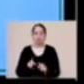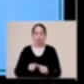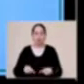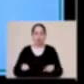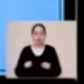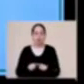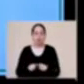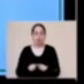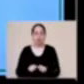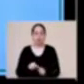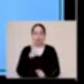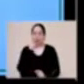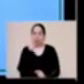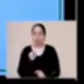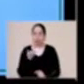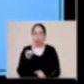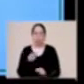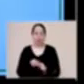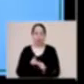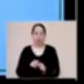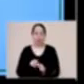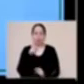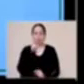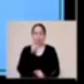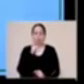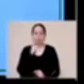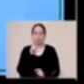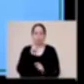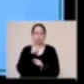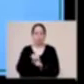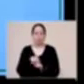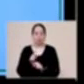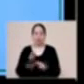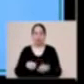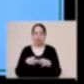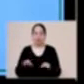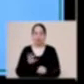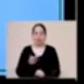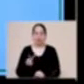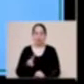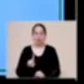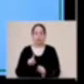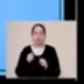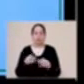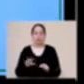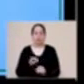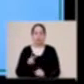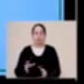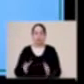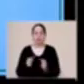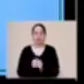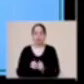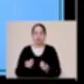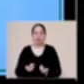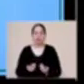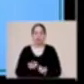отряду. Клюв у этих птиц с загнутым концом, когти очень острые, что позволяет им хватать